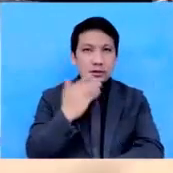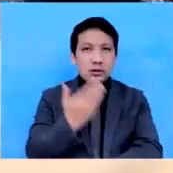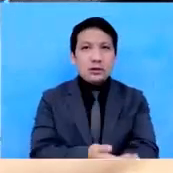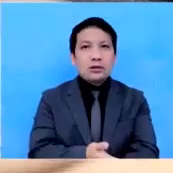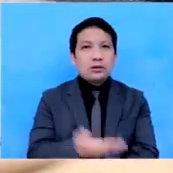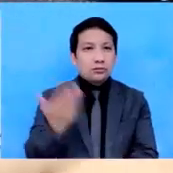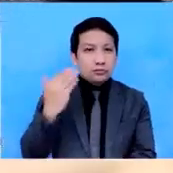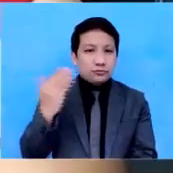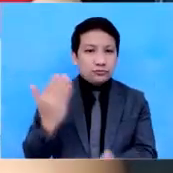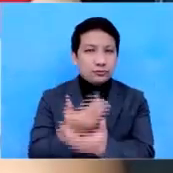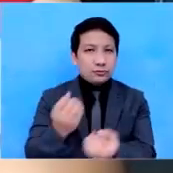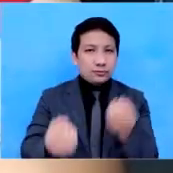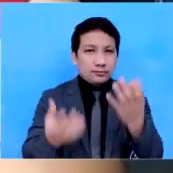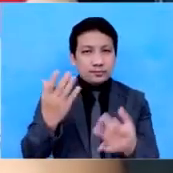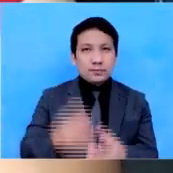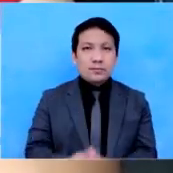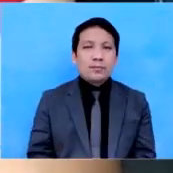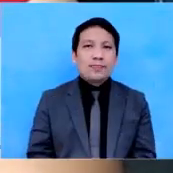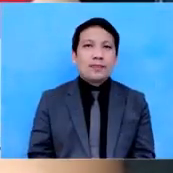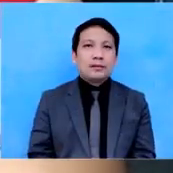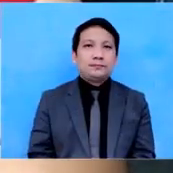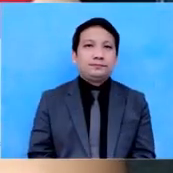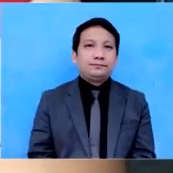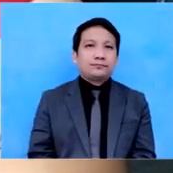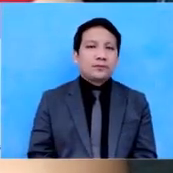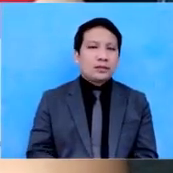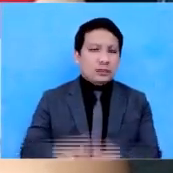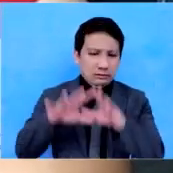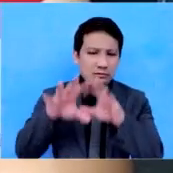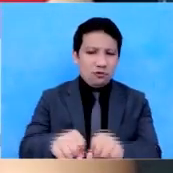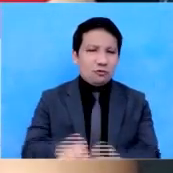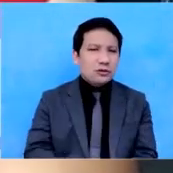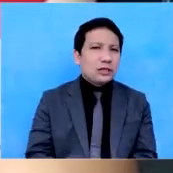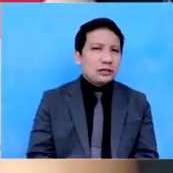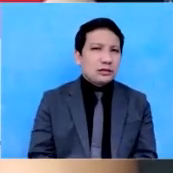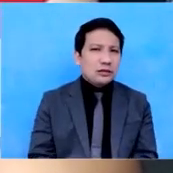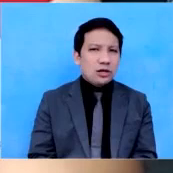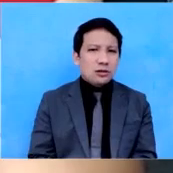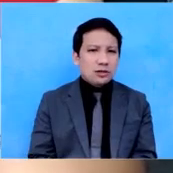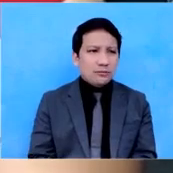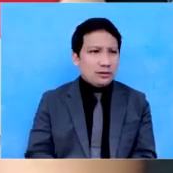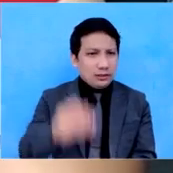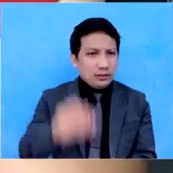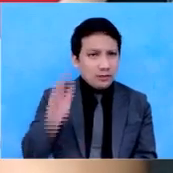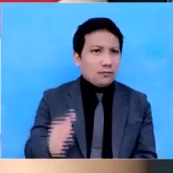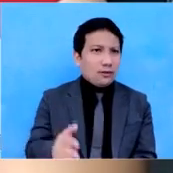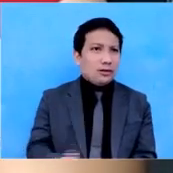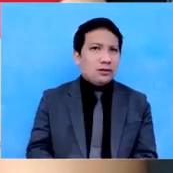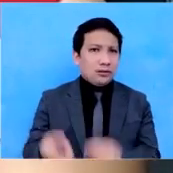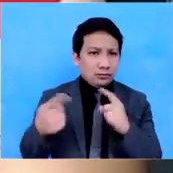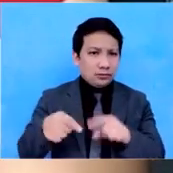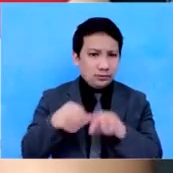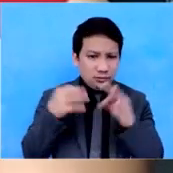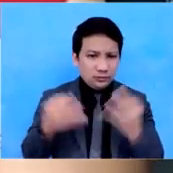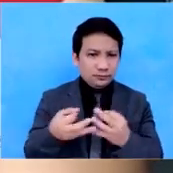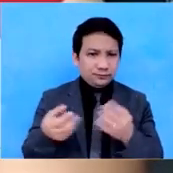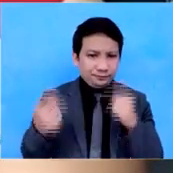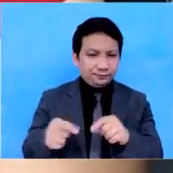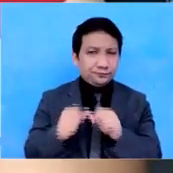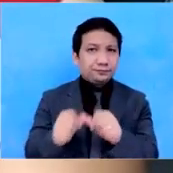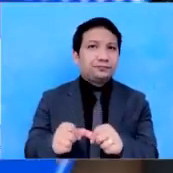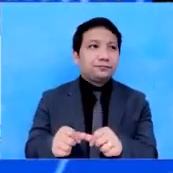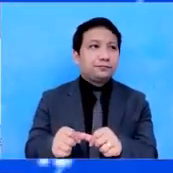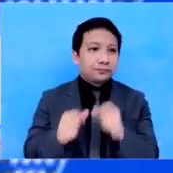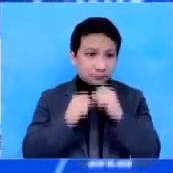taon. Dapat mahuli din yung mga ganyan kasi hindi natin akalain sa mga pamilya natin kung ano mangyayari. Ganyan tulad